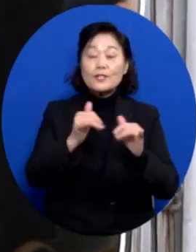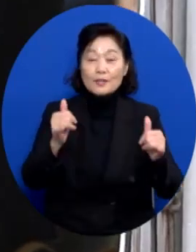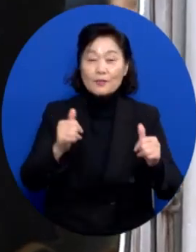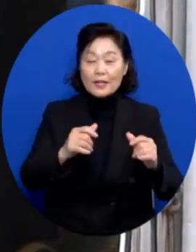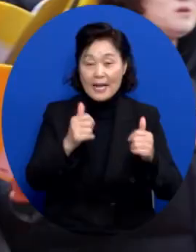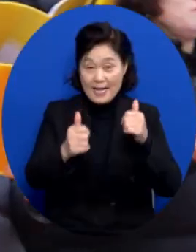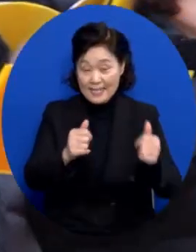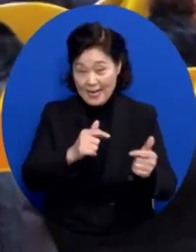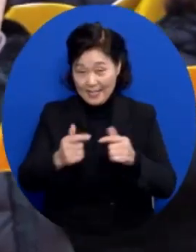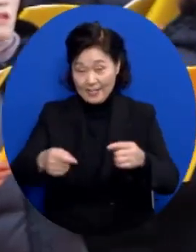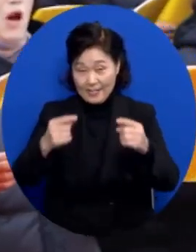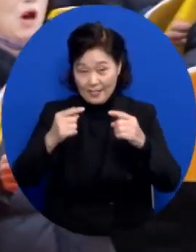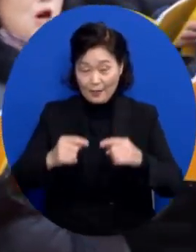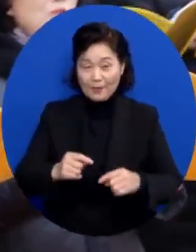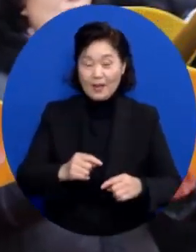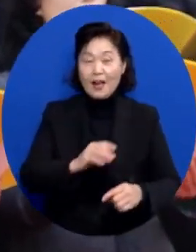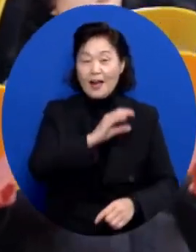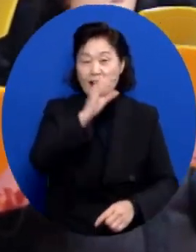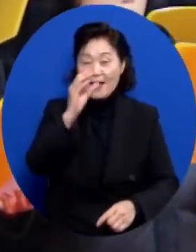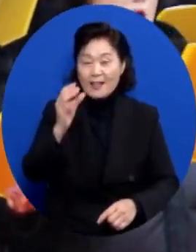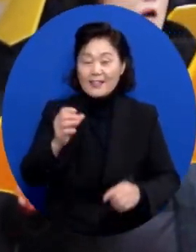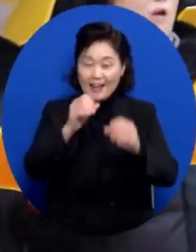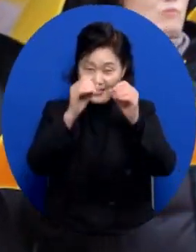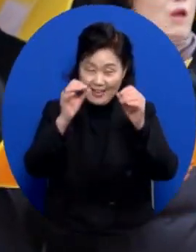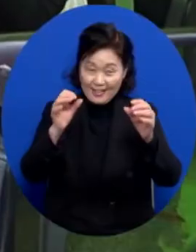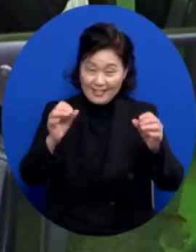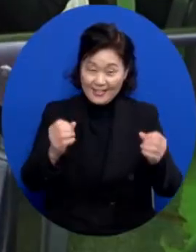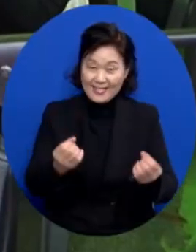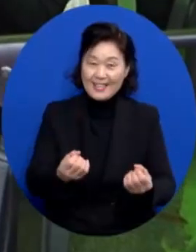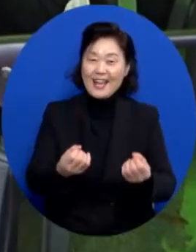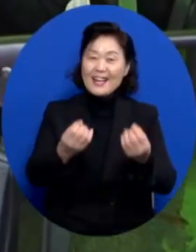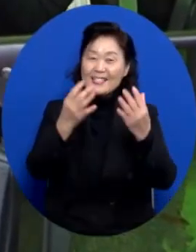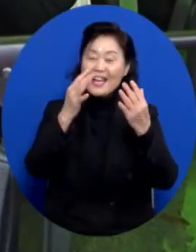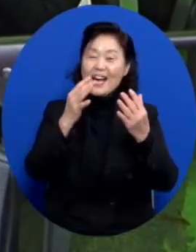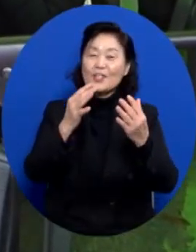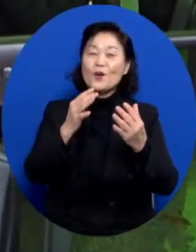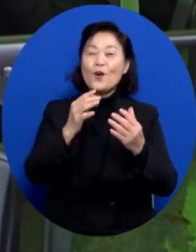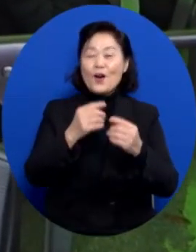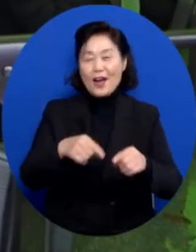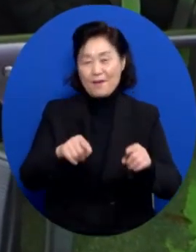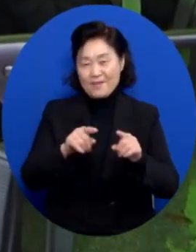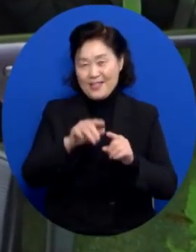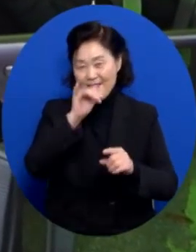기관장들이 참여한 성탄트리 점등식도 진행에 성탄의 기쁨을 함께 나눴습니다